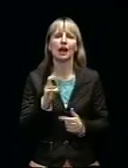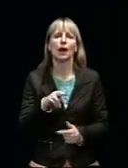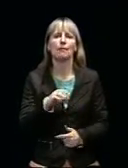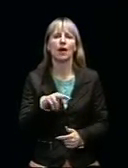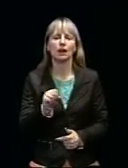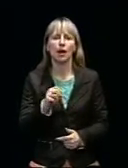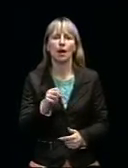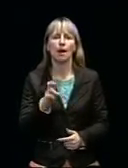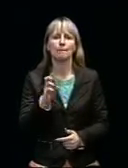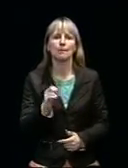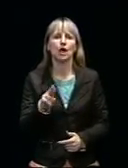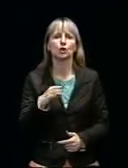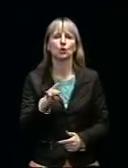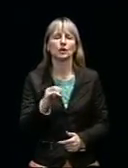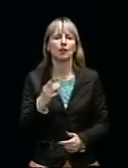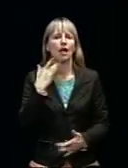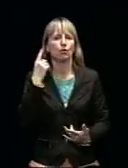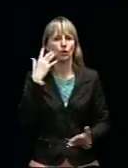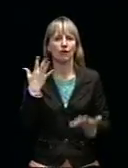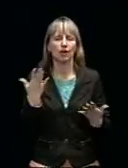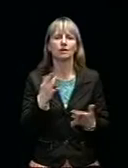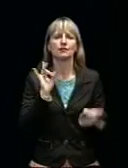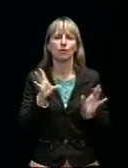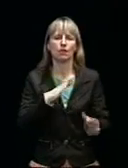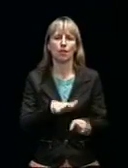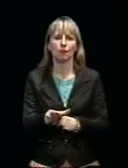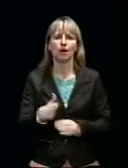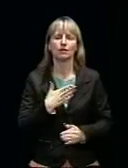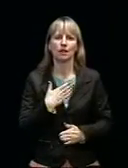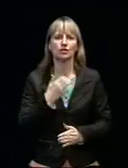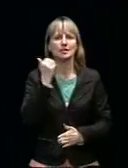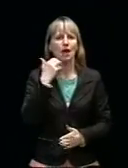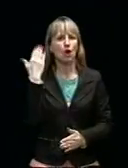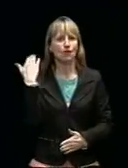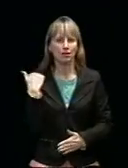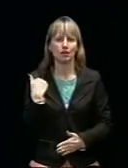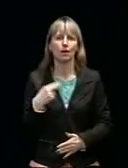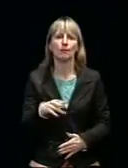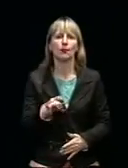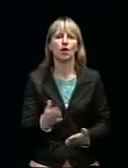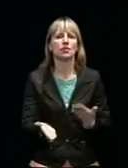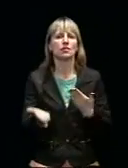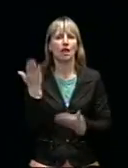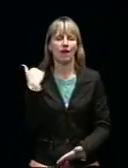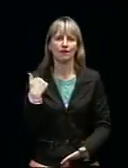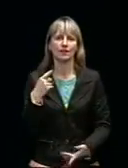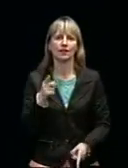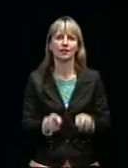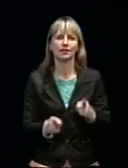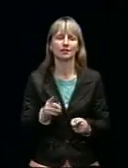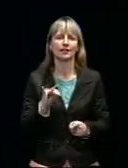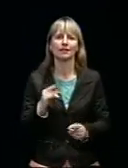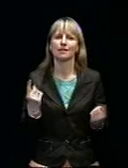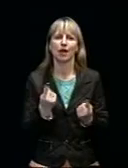легко уявити. А от якими звуками була наповнена наша старовина? Про давні, рідкісні та